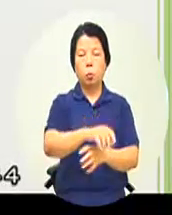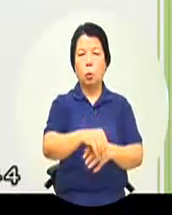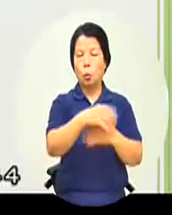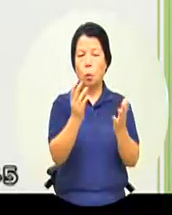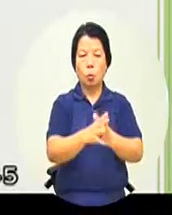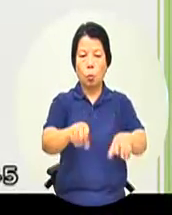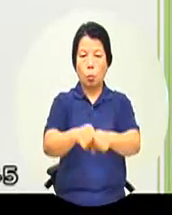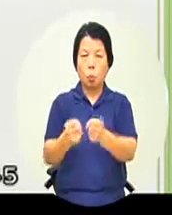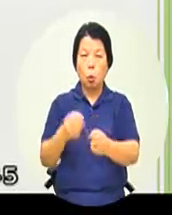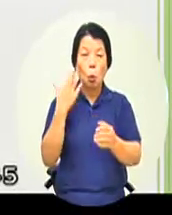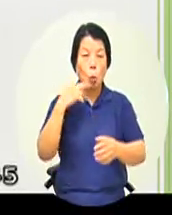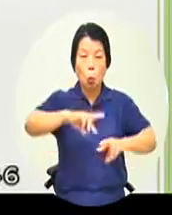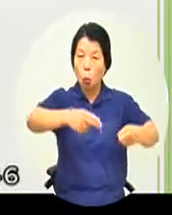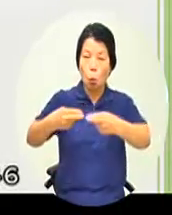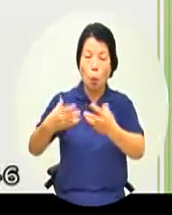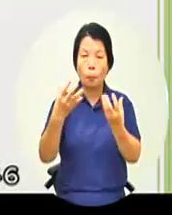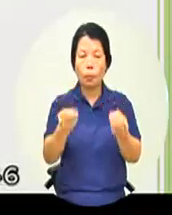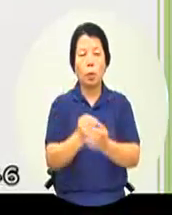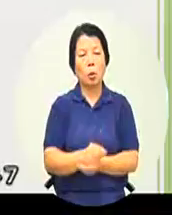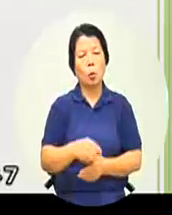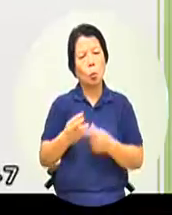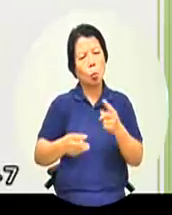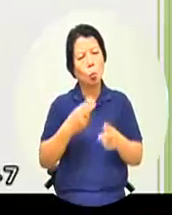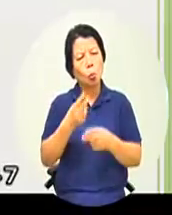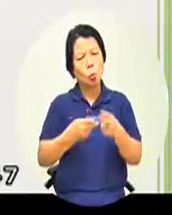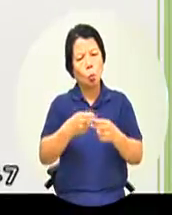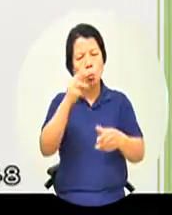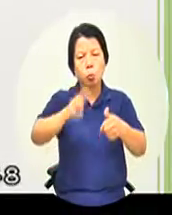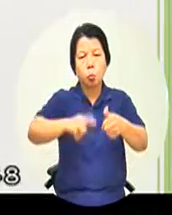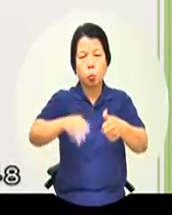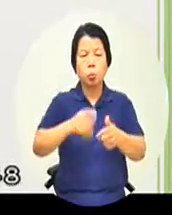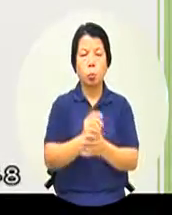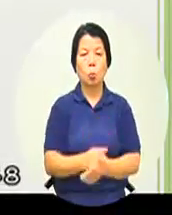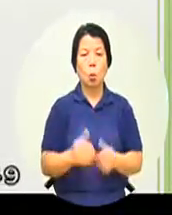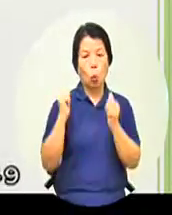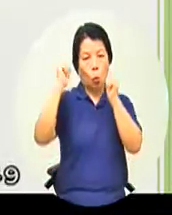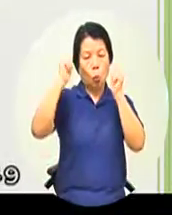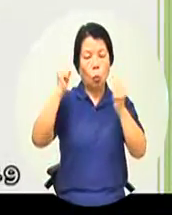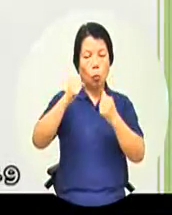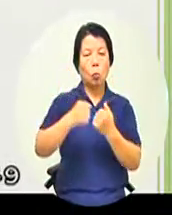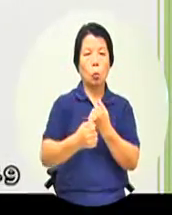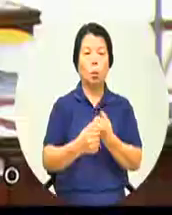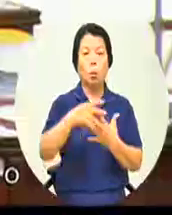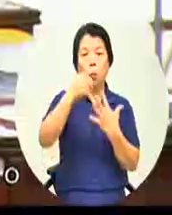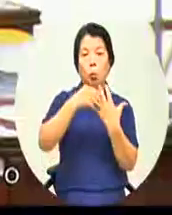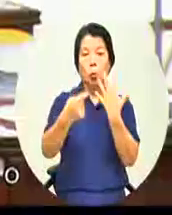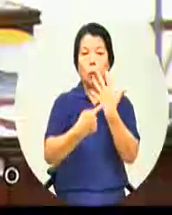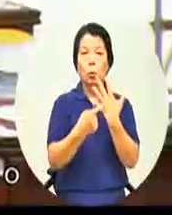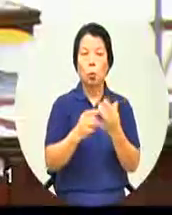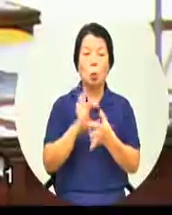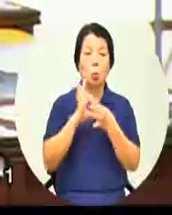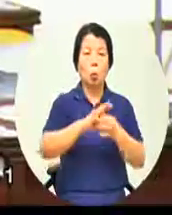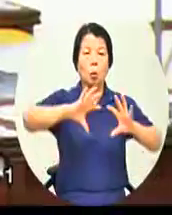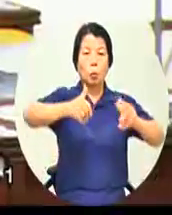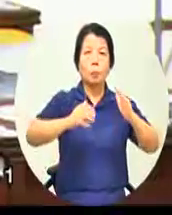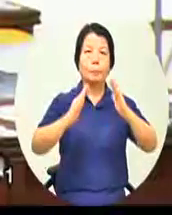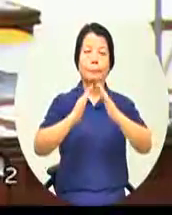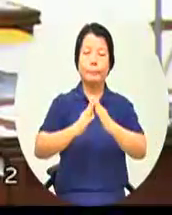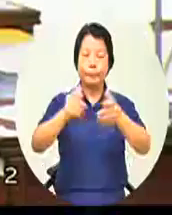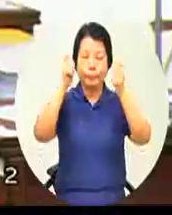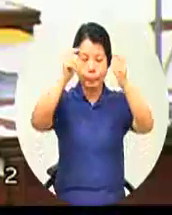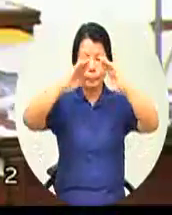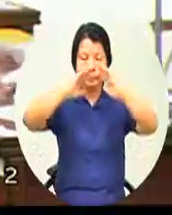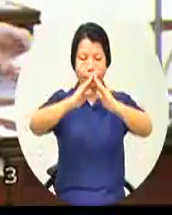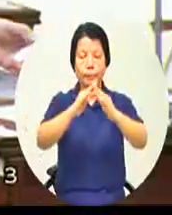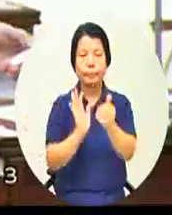免来做处理，所以嘞，在运动选手对不对？哦，咱讲确实为着咱国家嘞，哈，啊，为咱高雄市嘞争取荣誉，